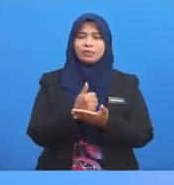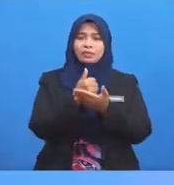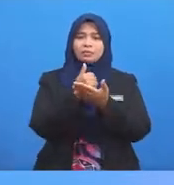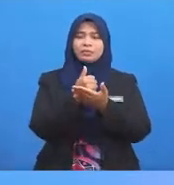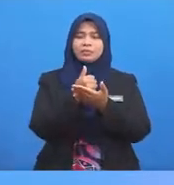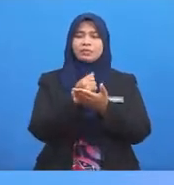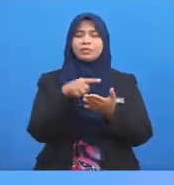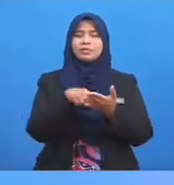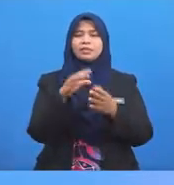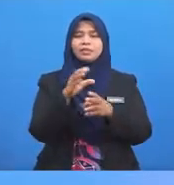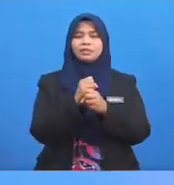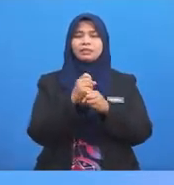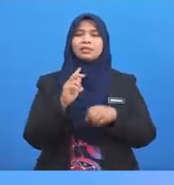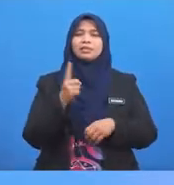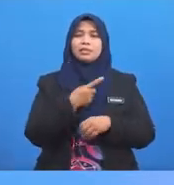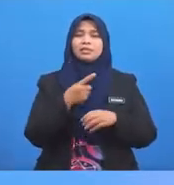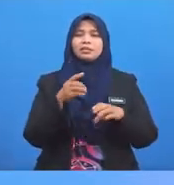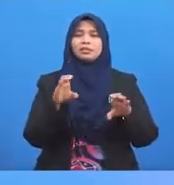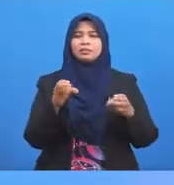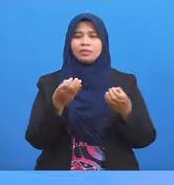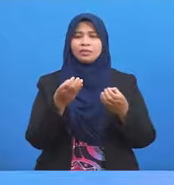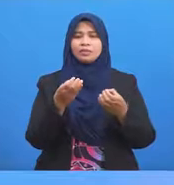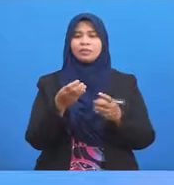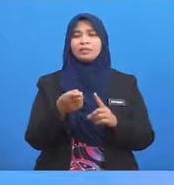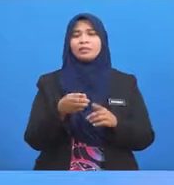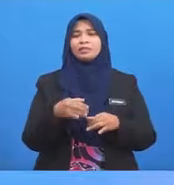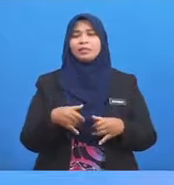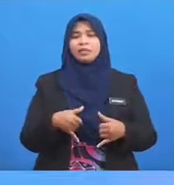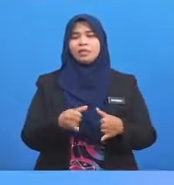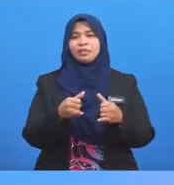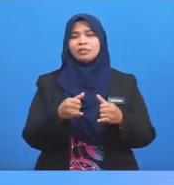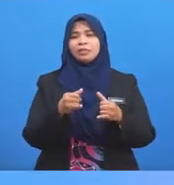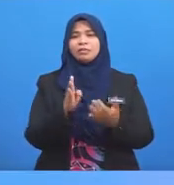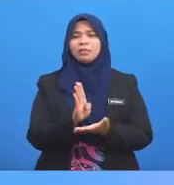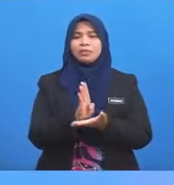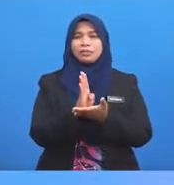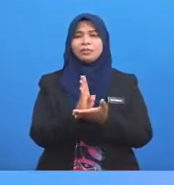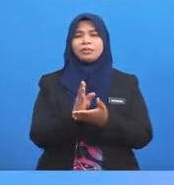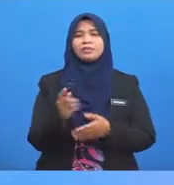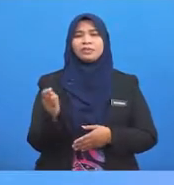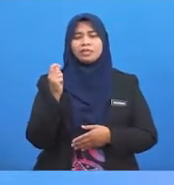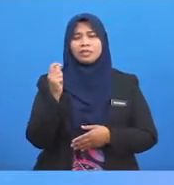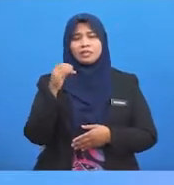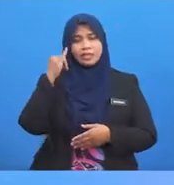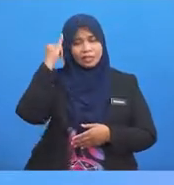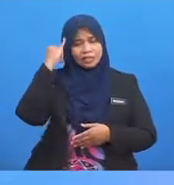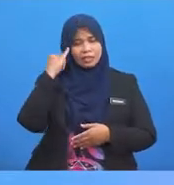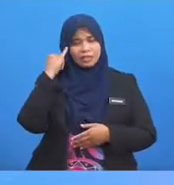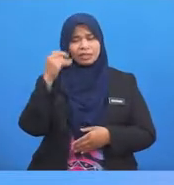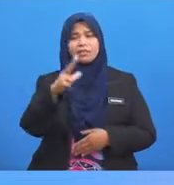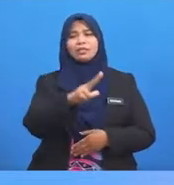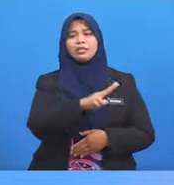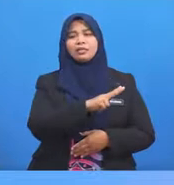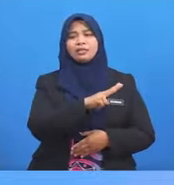Tolong-menolong ini dapat kita laksanakan melalui bantuan berbentuk tenaga, idea serta harta